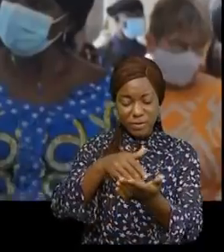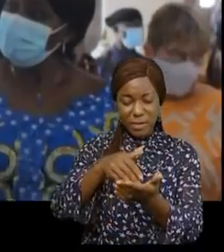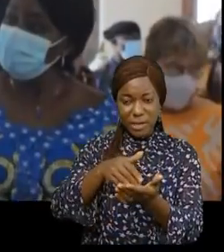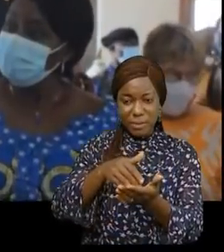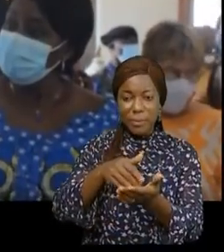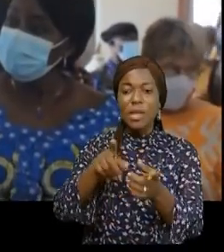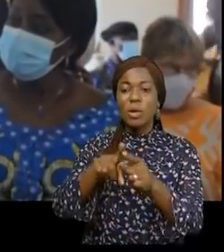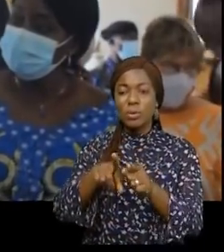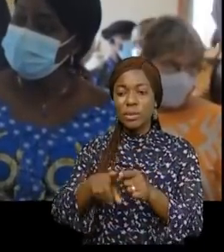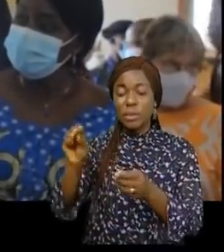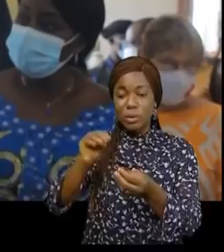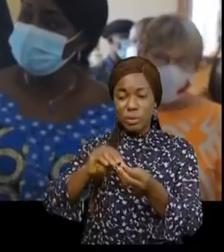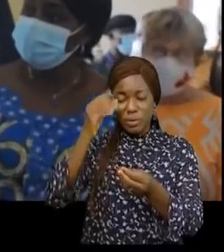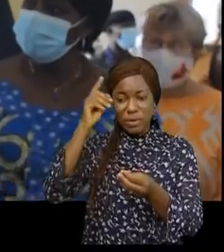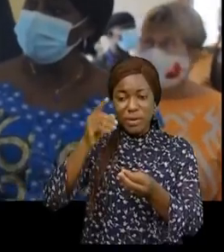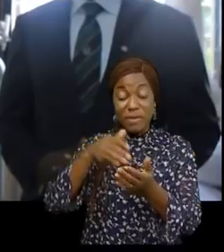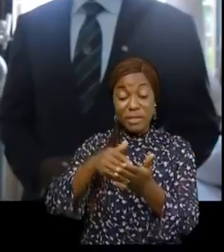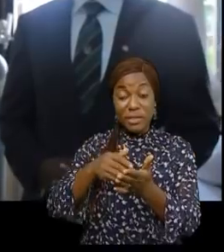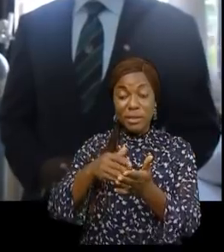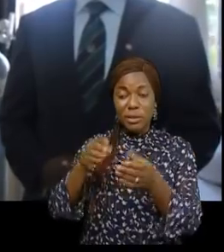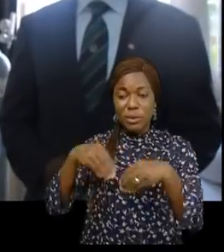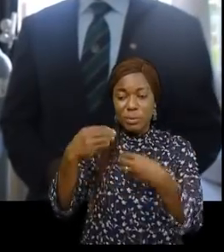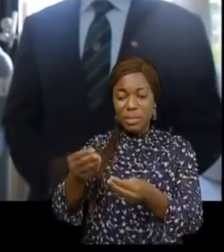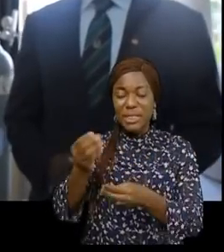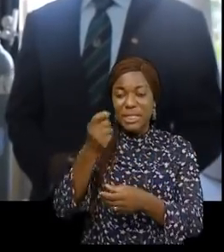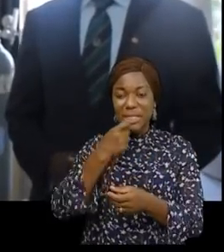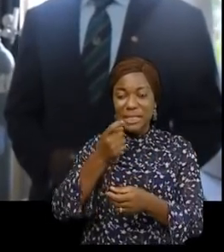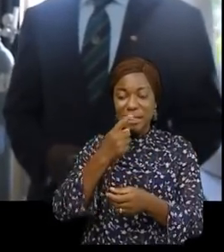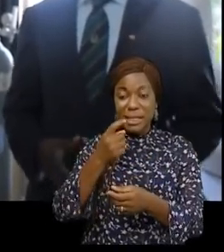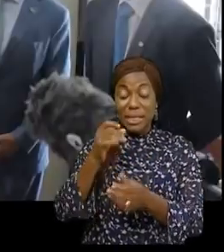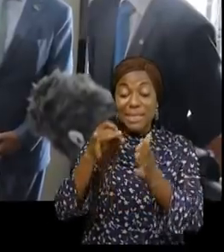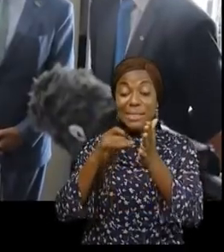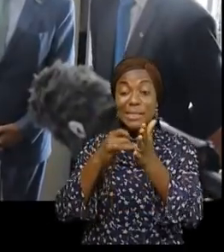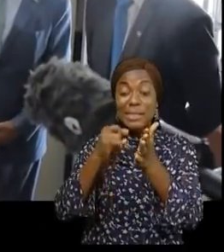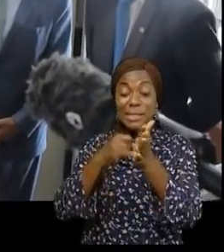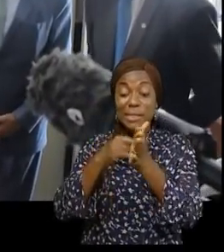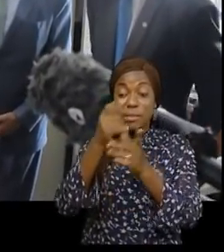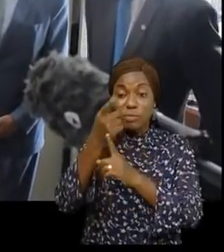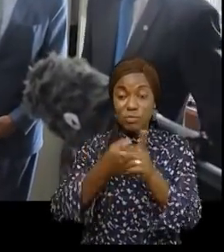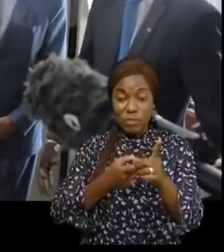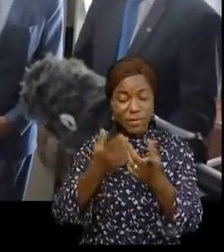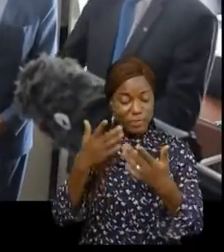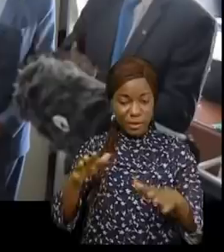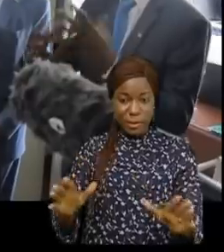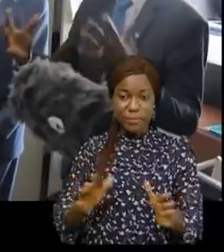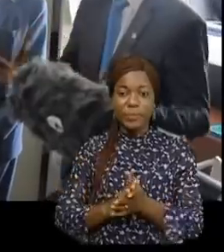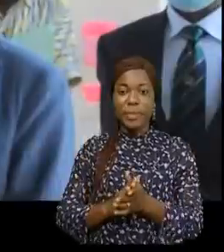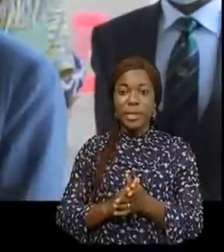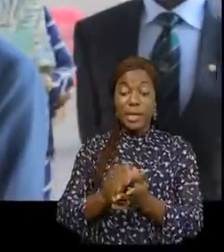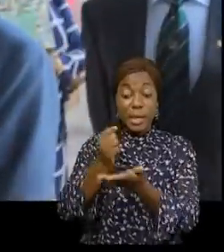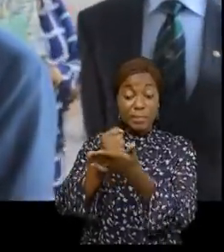pharmaco-résistante, encore facile à soigner dans une durée de 6 mois. L'ambassadeur du Royaume de Belgique en RDC,